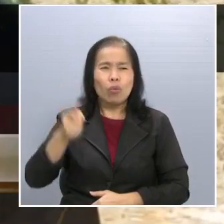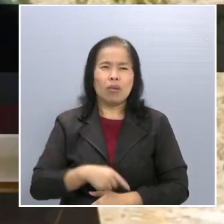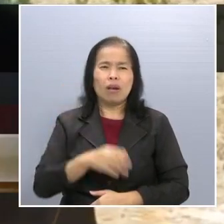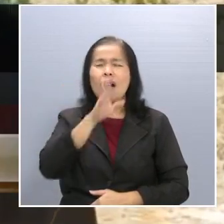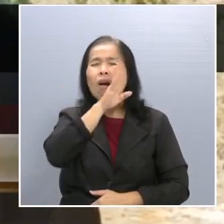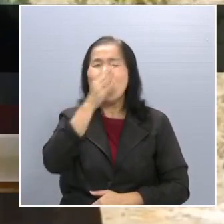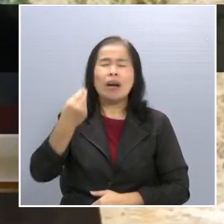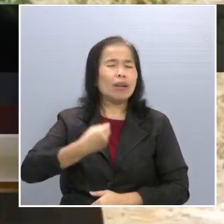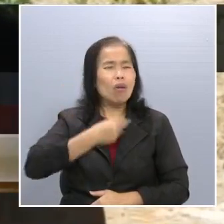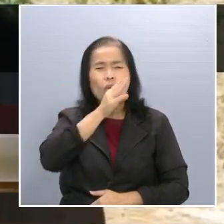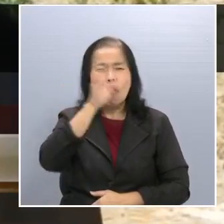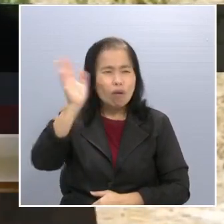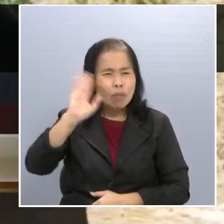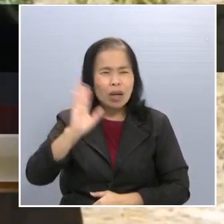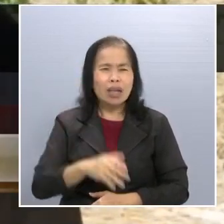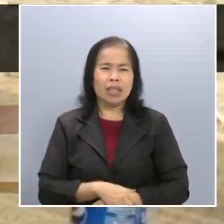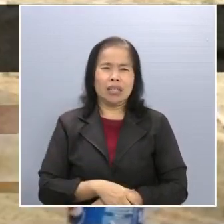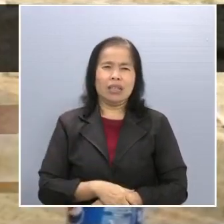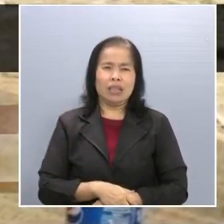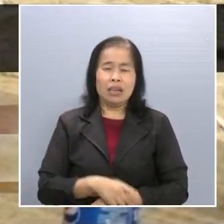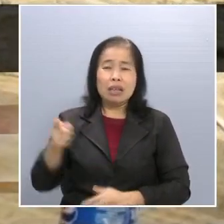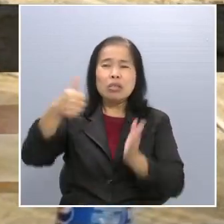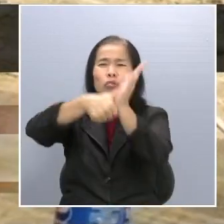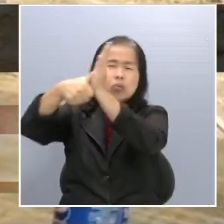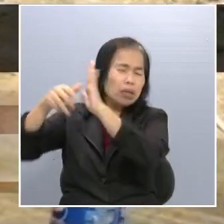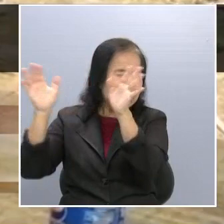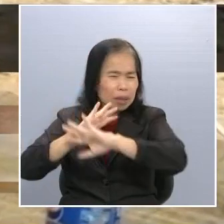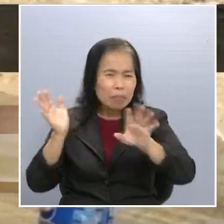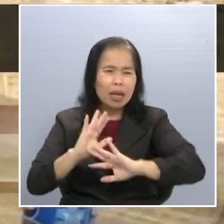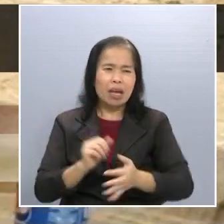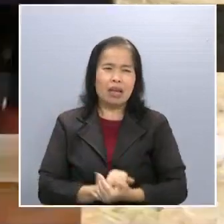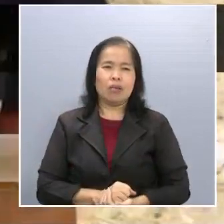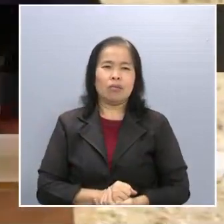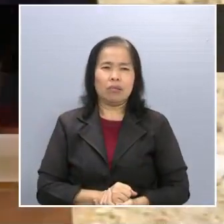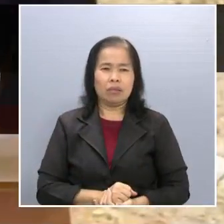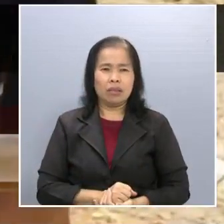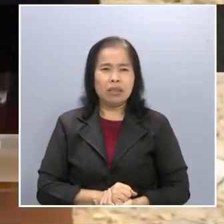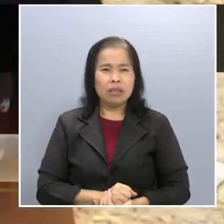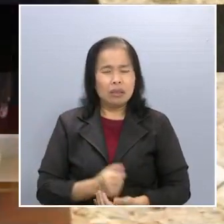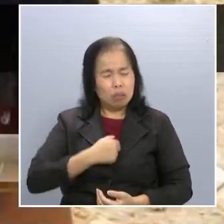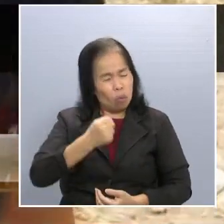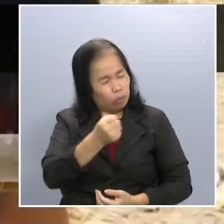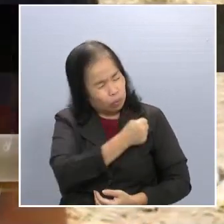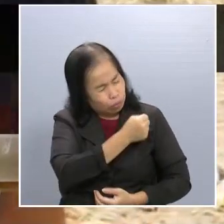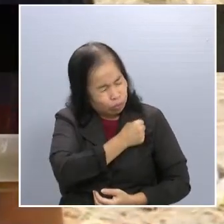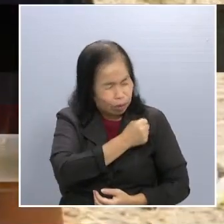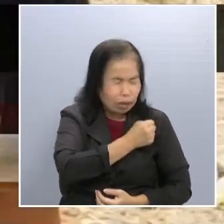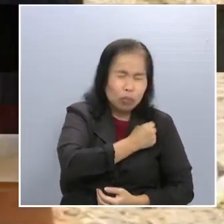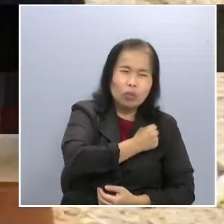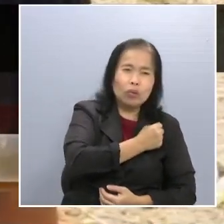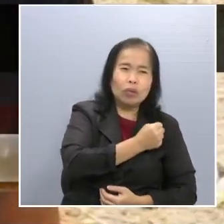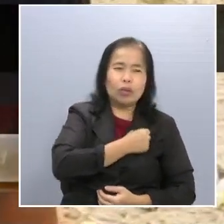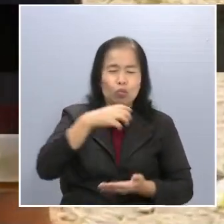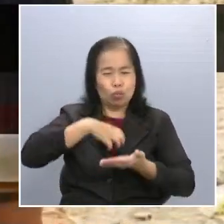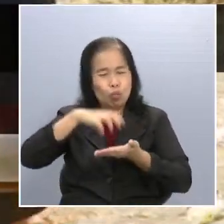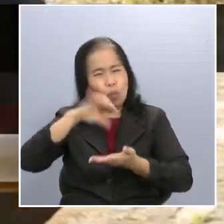อกูไม่ได้เป็นผู้ไปสร้างเด้นี่นะให้นั่นโศกสตาที่เข้าบริกรเข้าบริเลนนานพนันจักเถื่อแม่น่ะใ